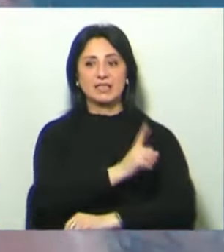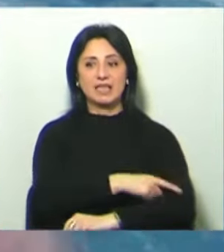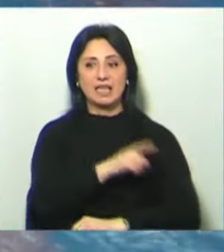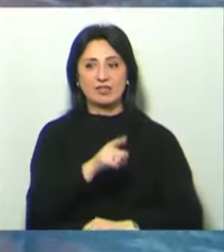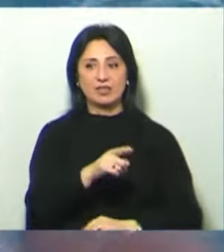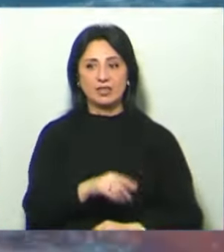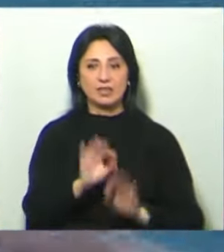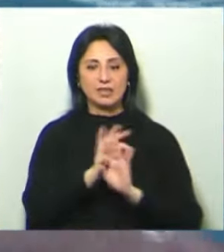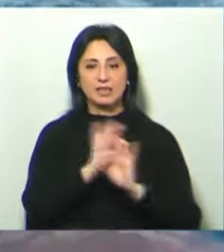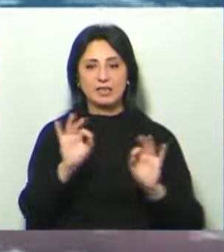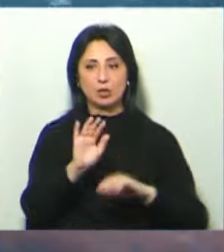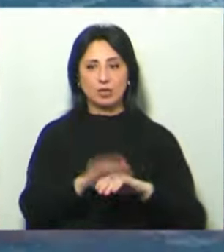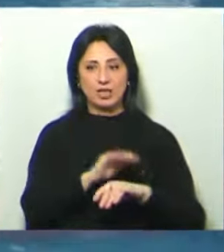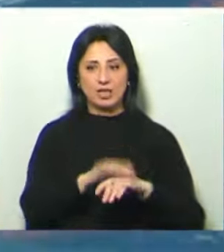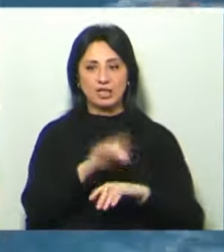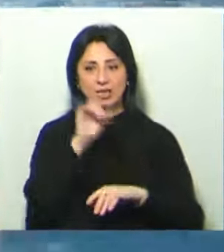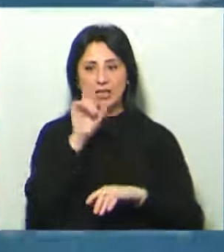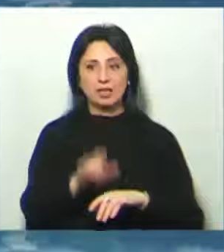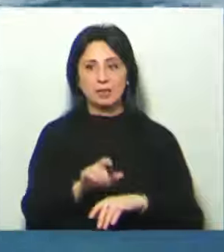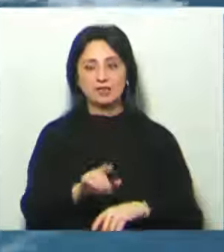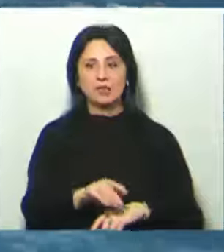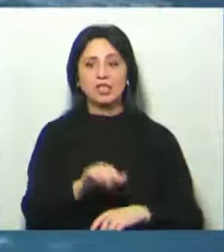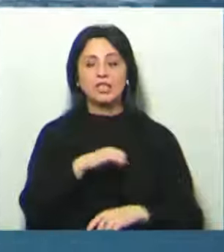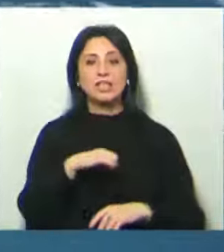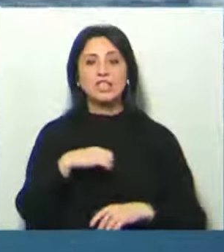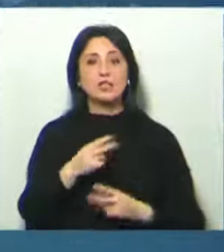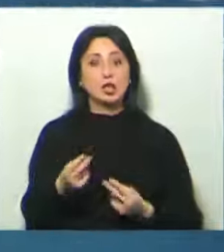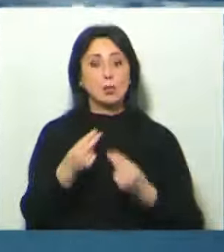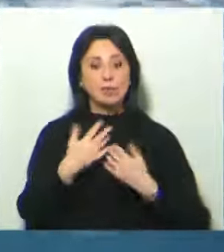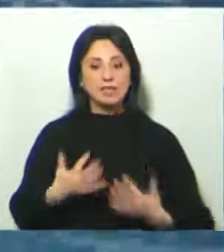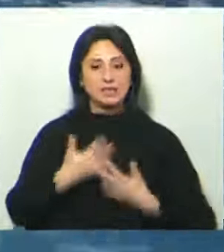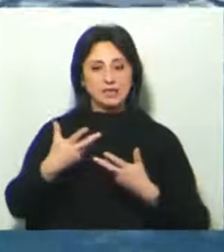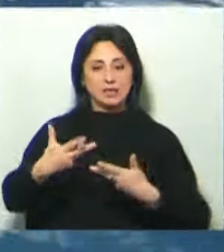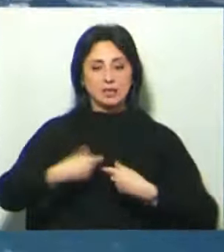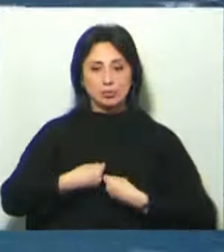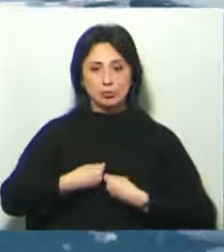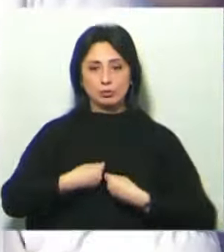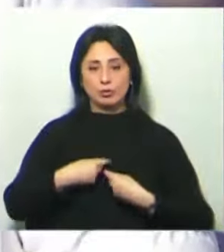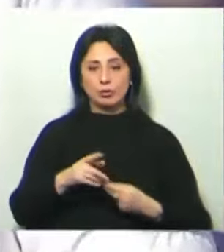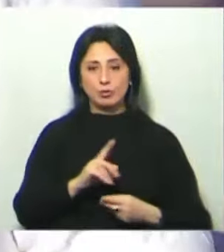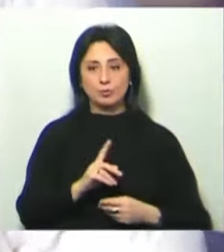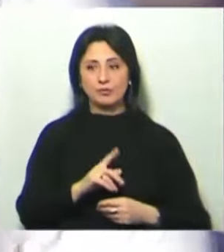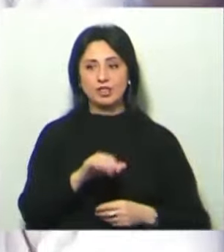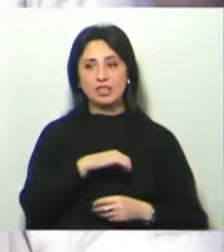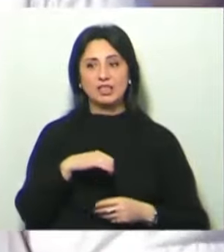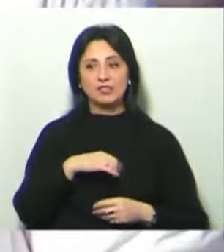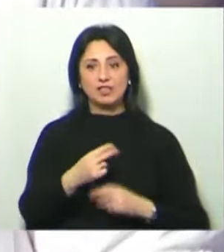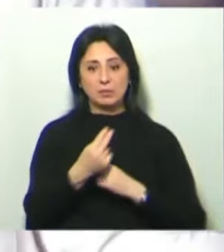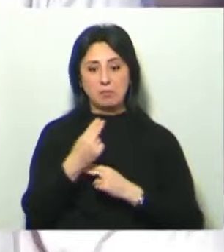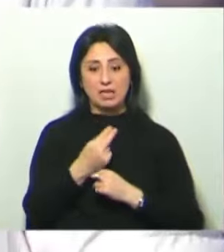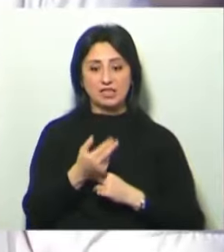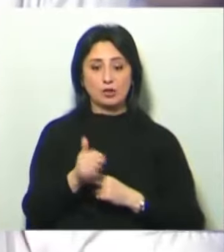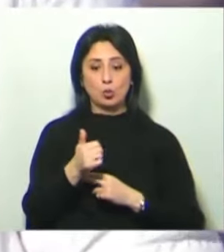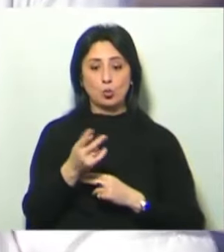ძლიერი, საოცრად კეთილი ადამიანია. თვითონ მაძლევს სტიმულს ბავშვი, და თვითონ